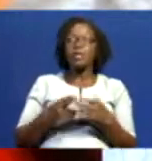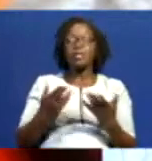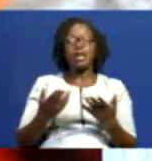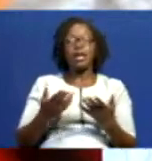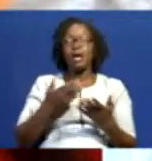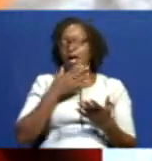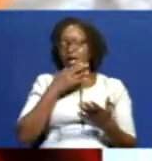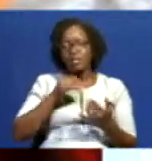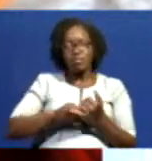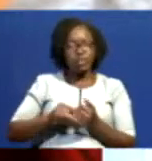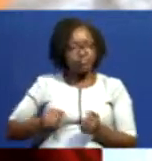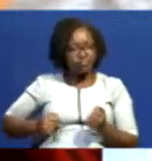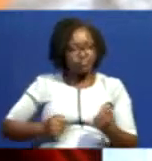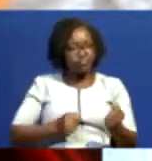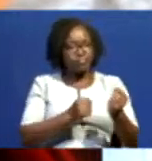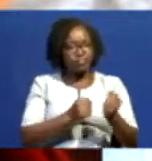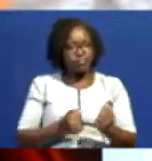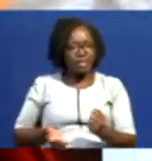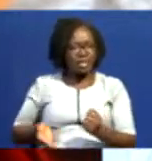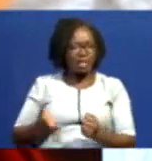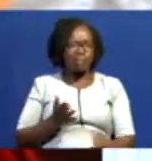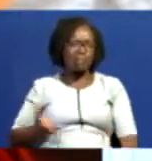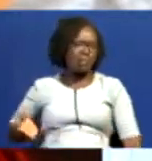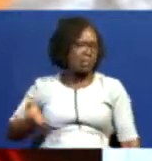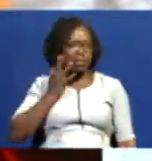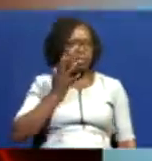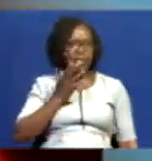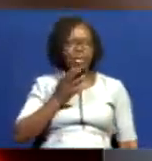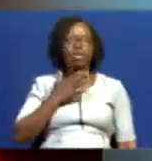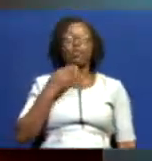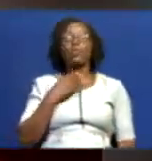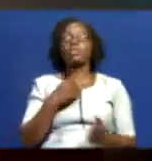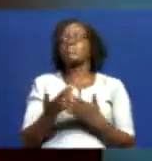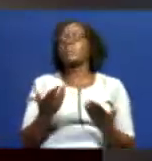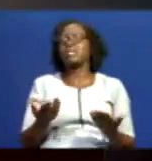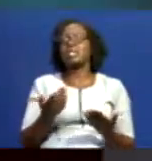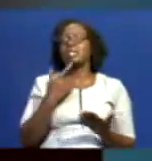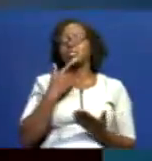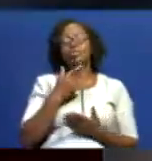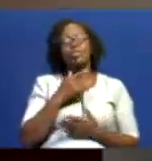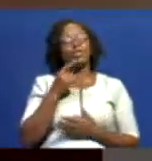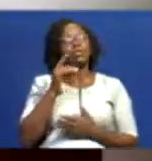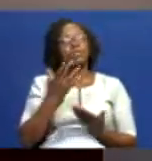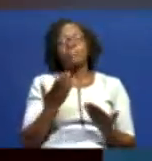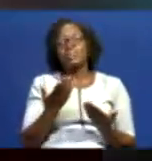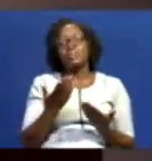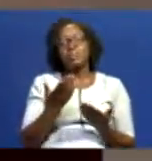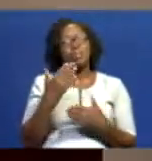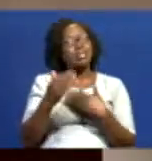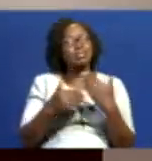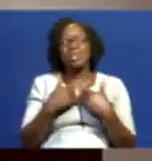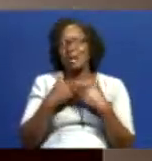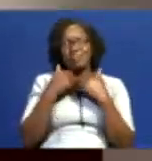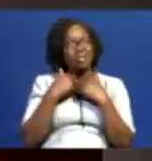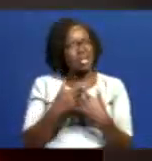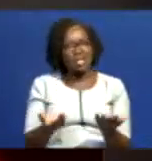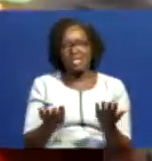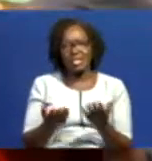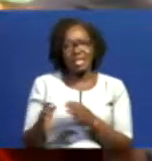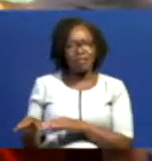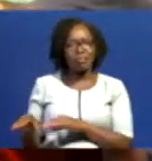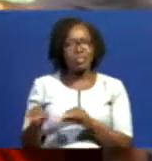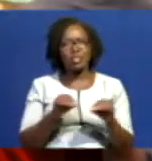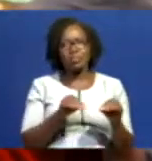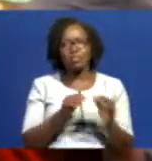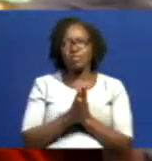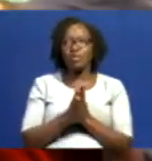Huyu Joshua alikuja akaingia kaslap huyu mzee. Amesema nataka pesa. Nikamwambia Joshua, sasa sina material na ndio niliama huko.